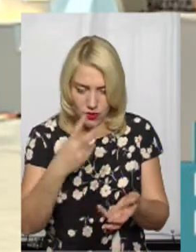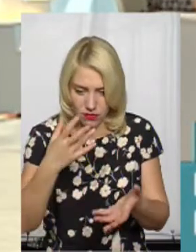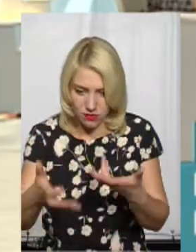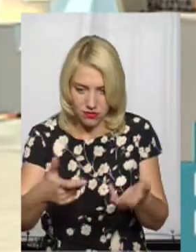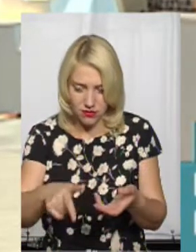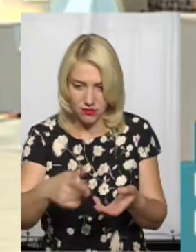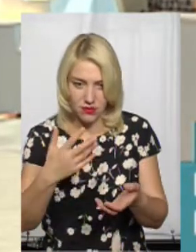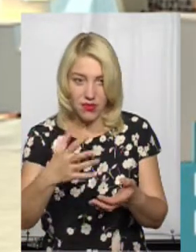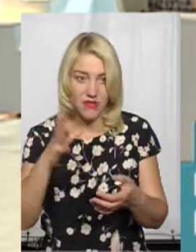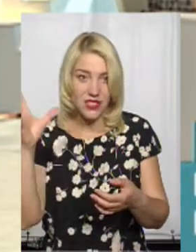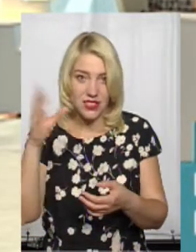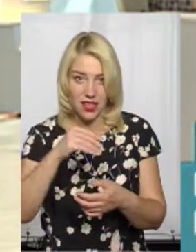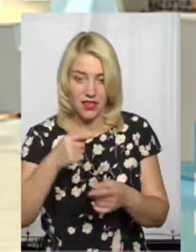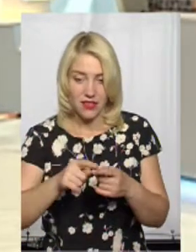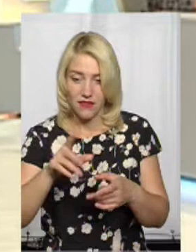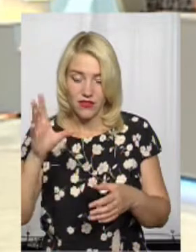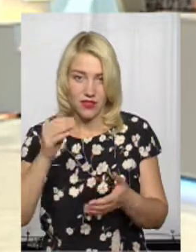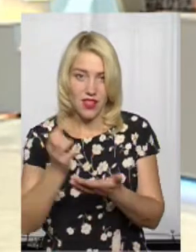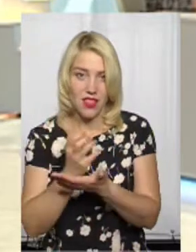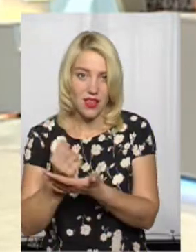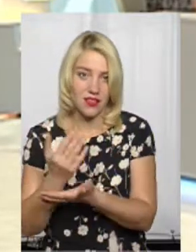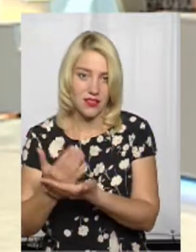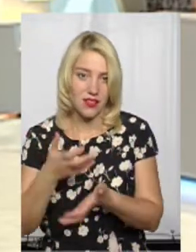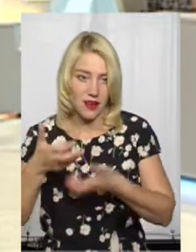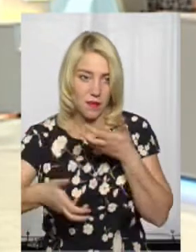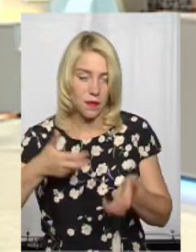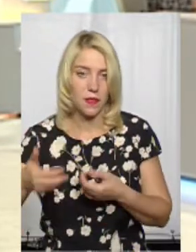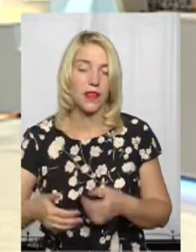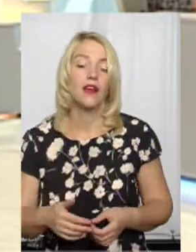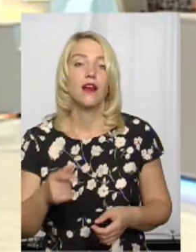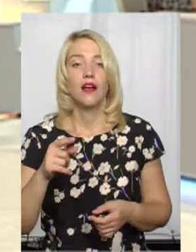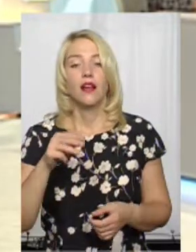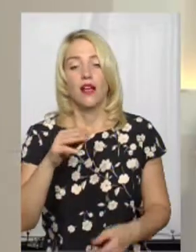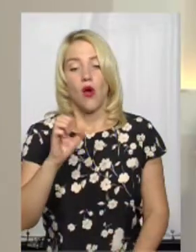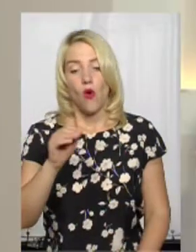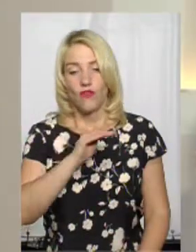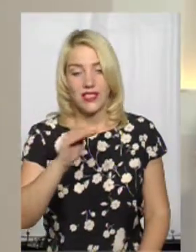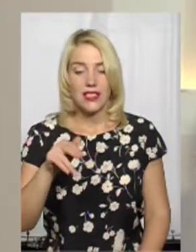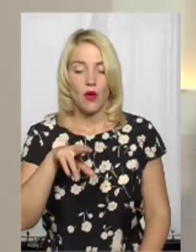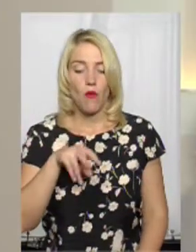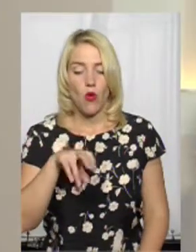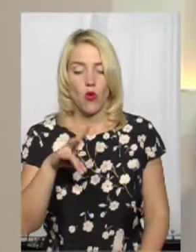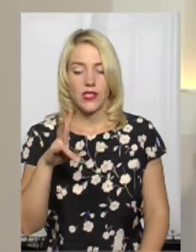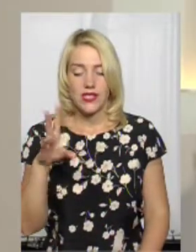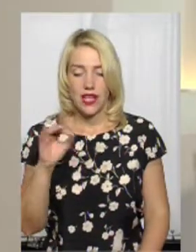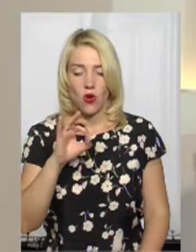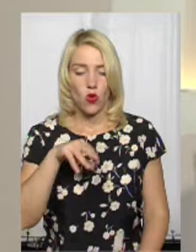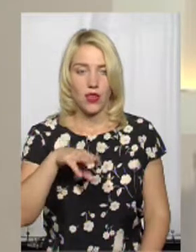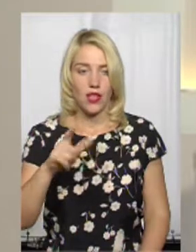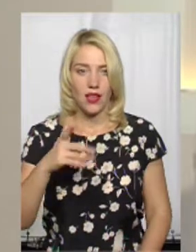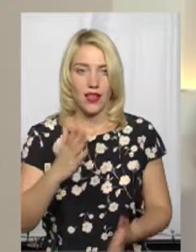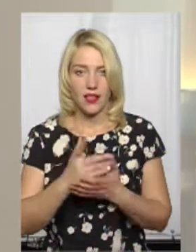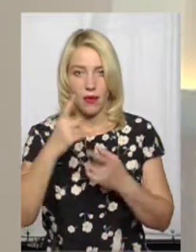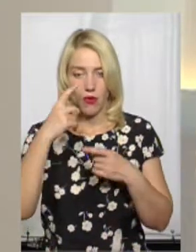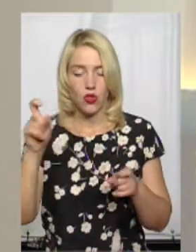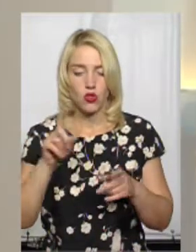розчують картоплі, там всипано культурним шаром. На офіційній сторінці по Полонській ОТГ є повідомлення про те, що 15